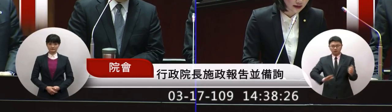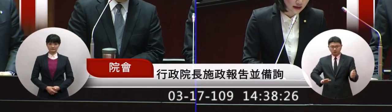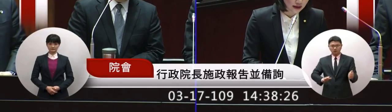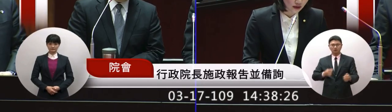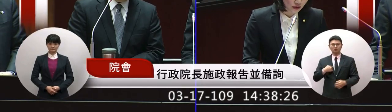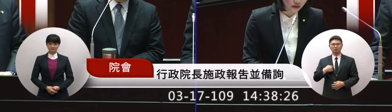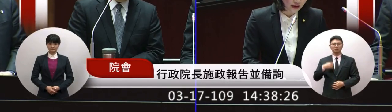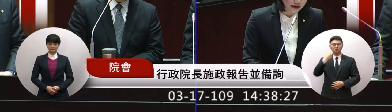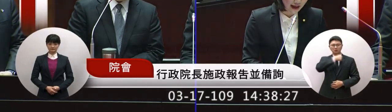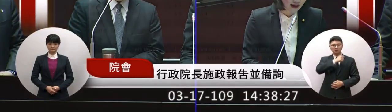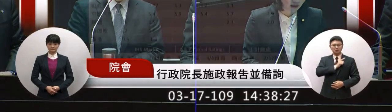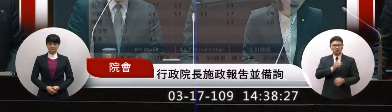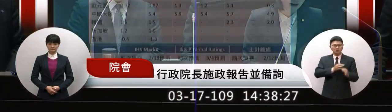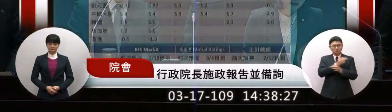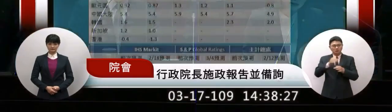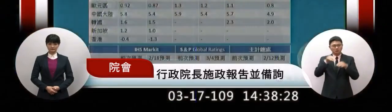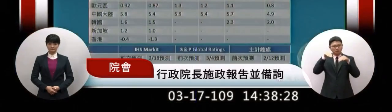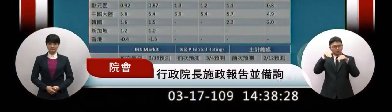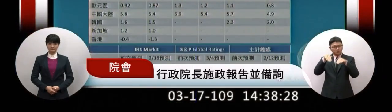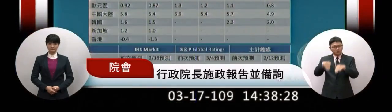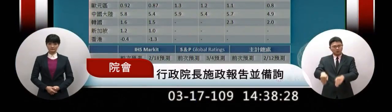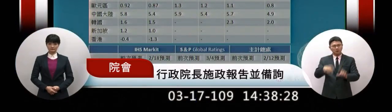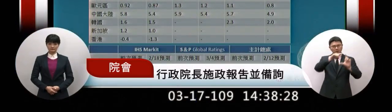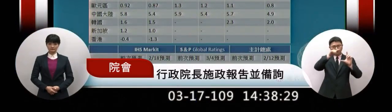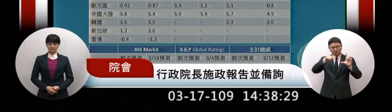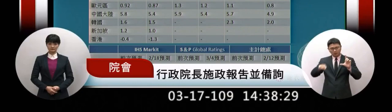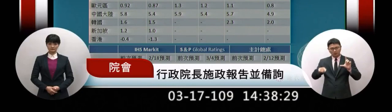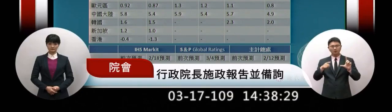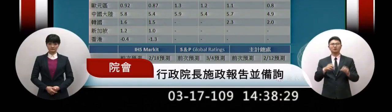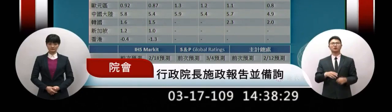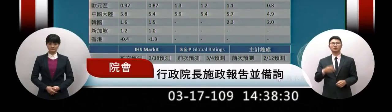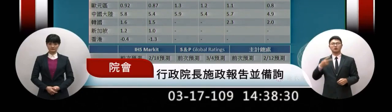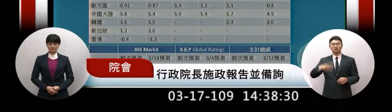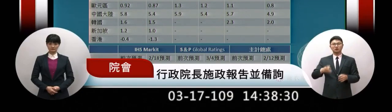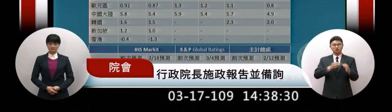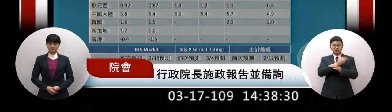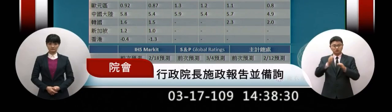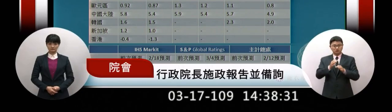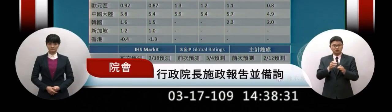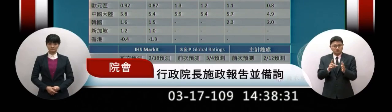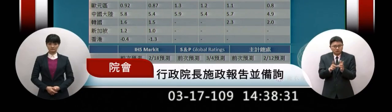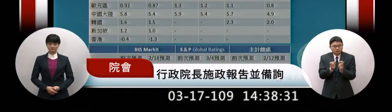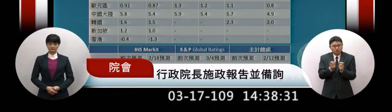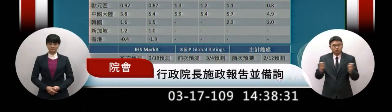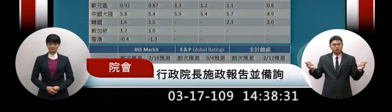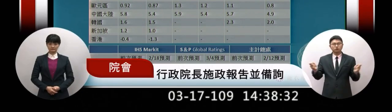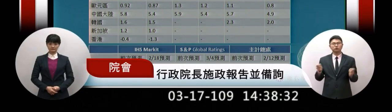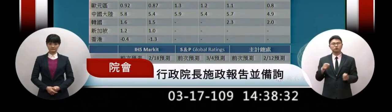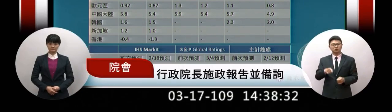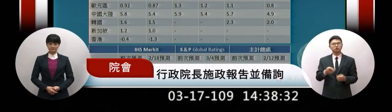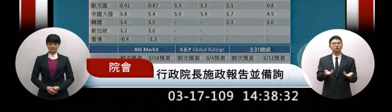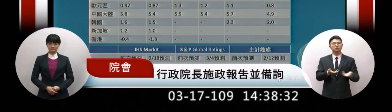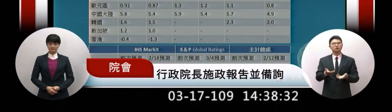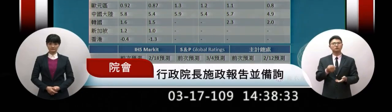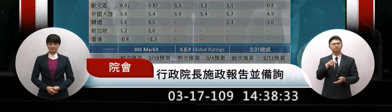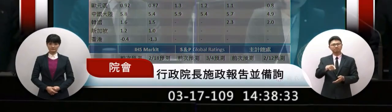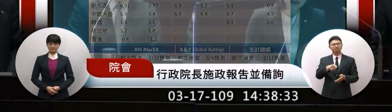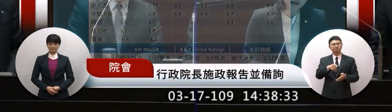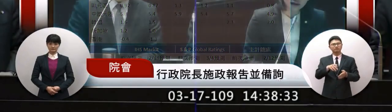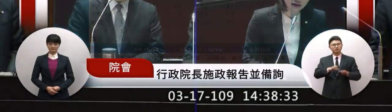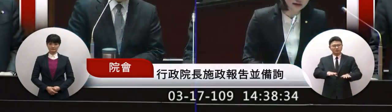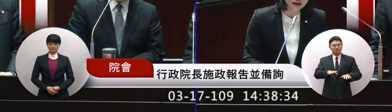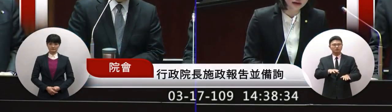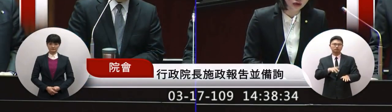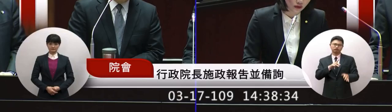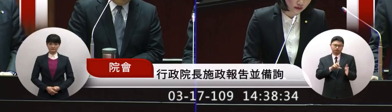济急速的下滑，可是从经济长期发展的角度来看哦，这只是一个短期